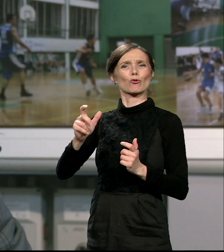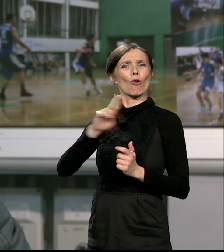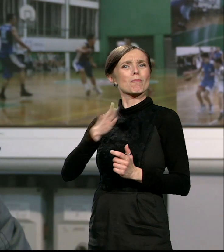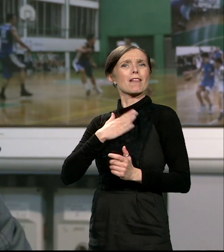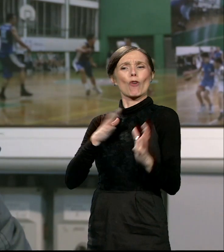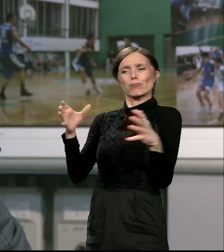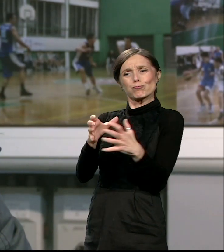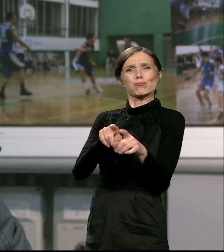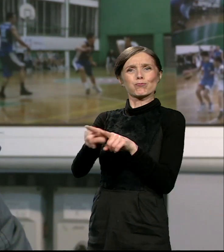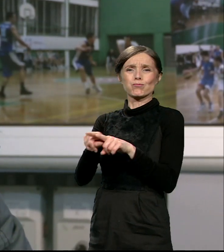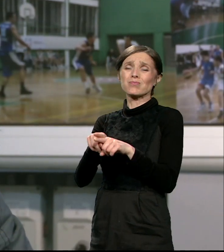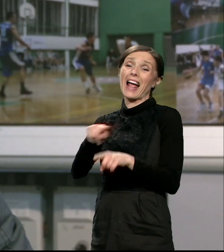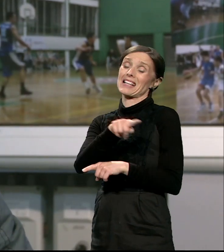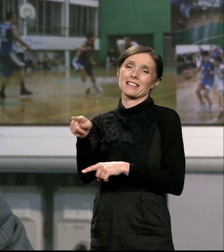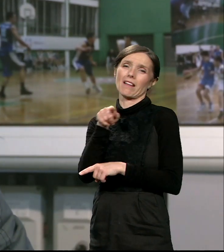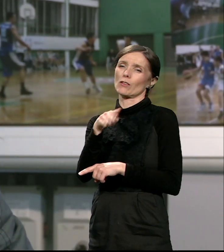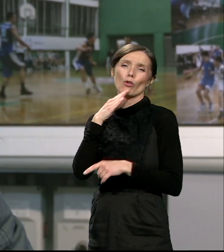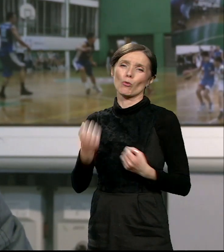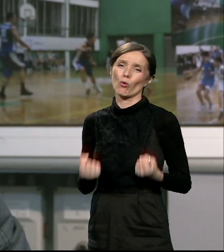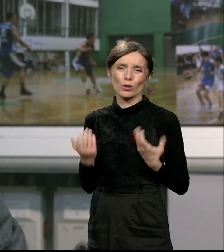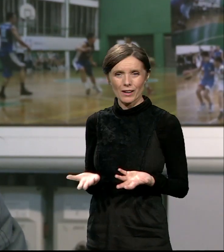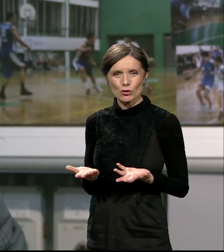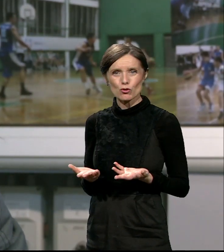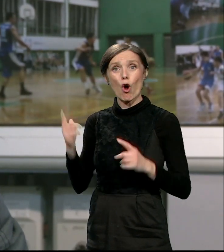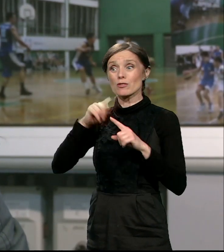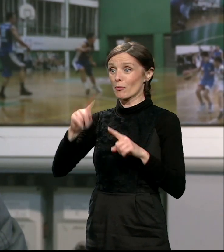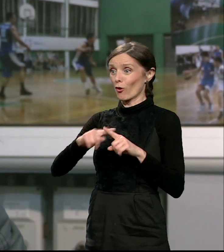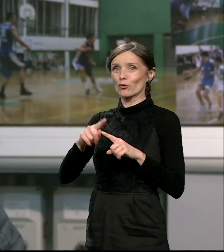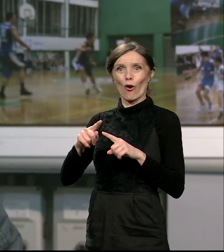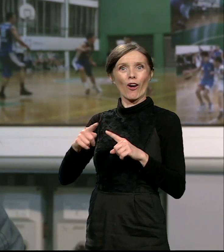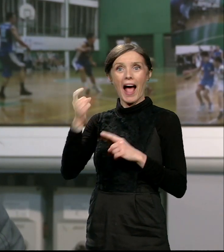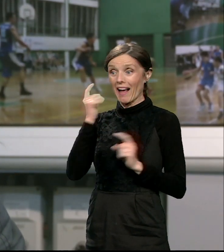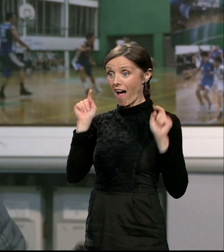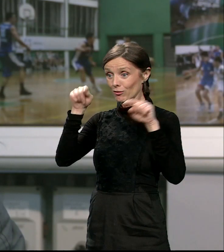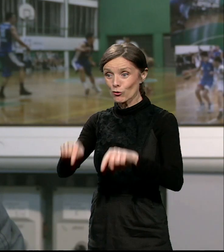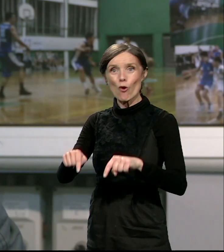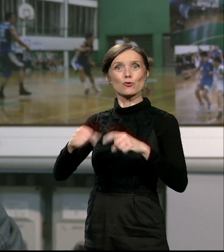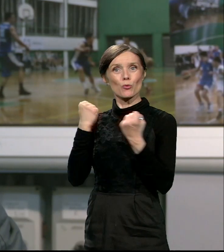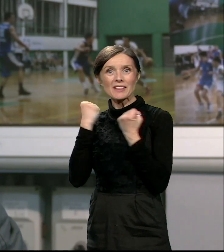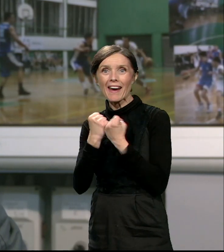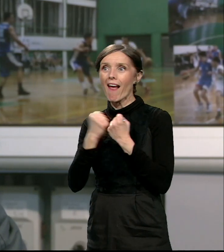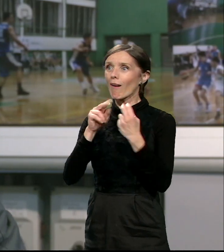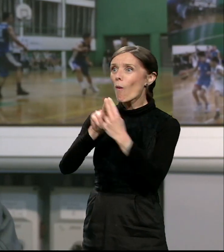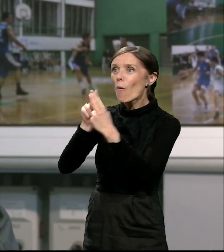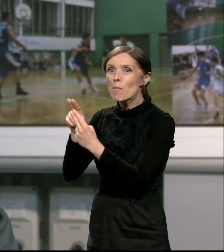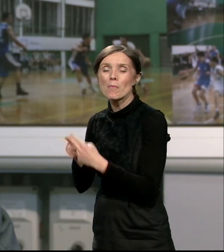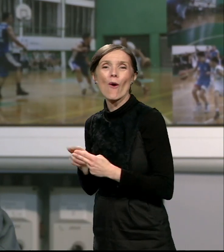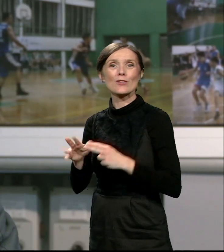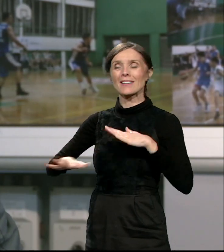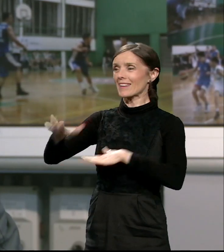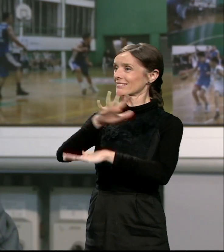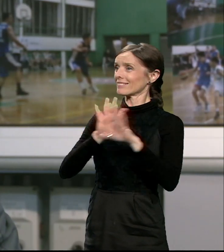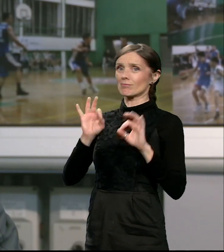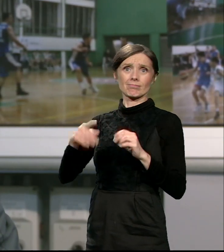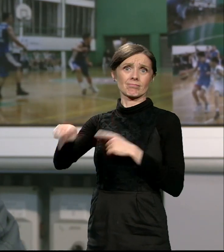mislim, vrlo teško za njih. I onda je ovde, znači, tu su, poznaju su na svom su terenu i zaista su